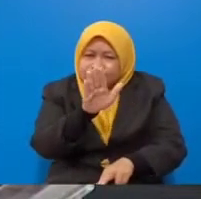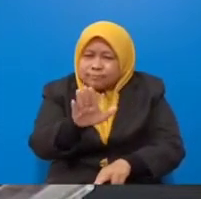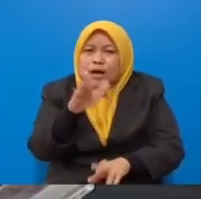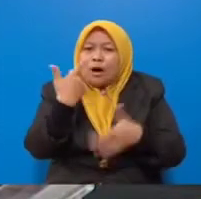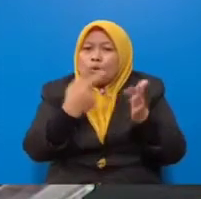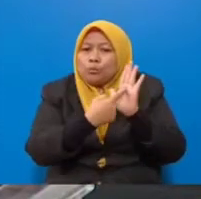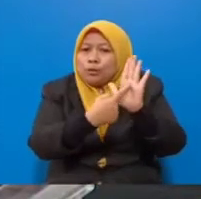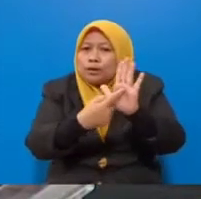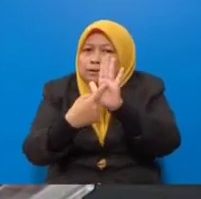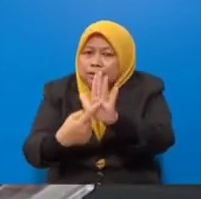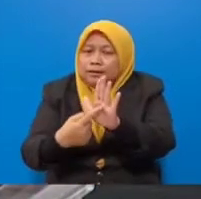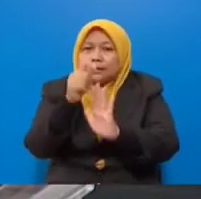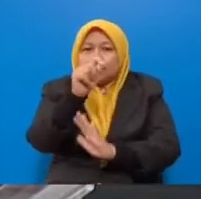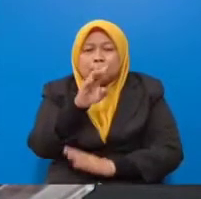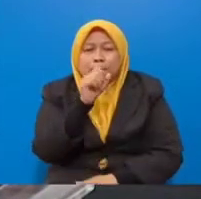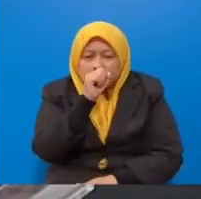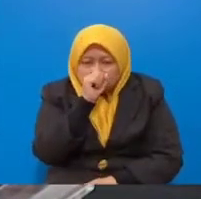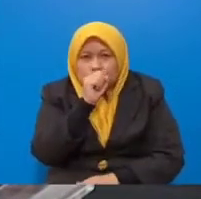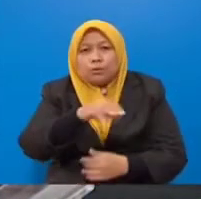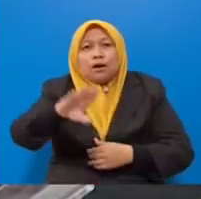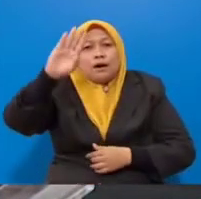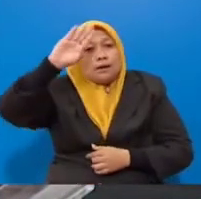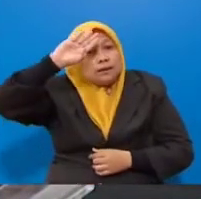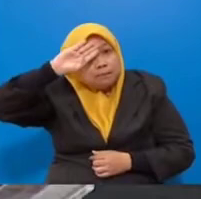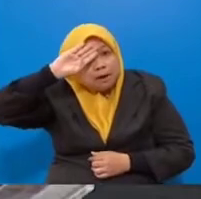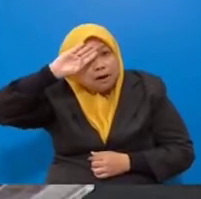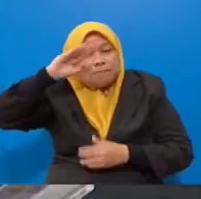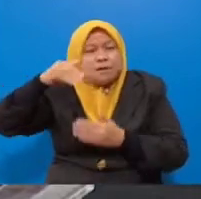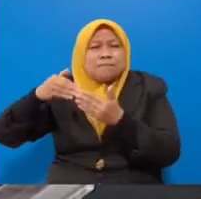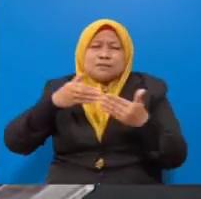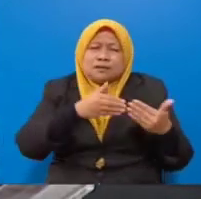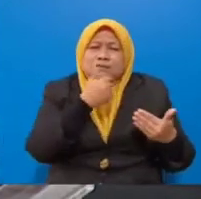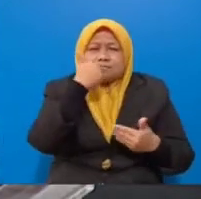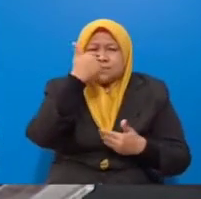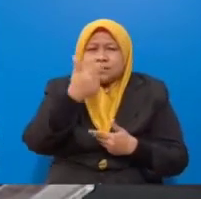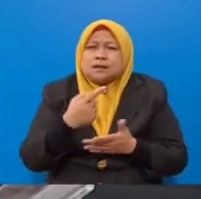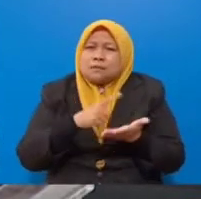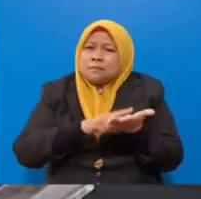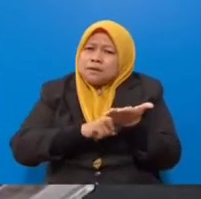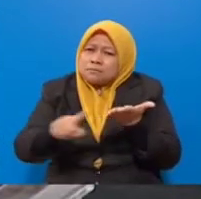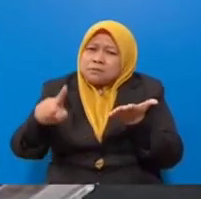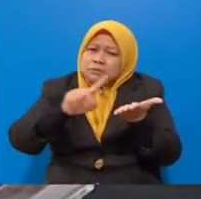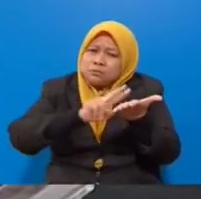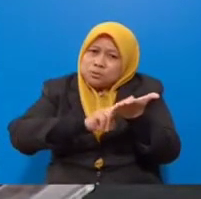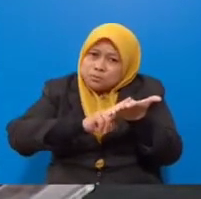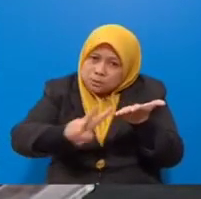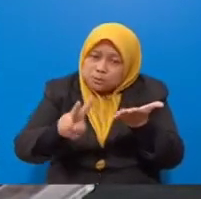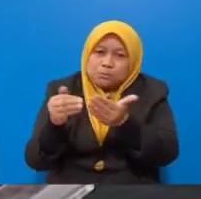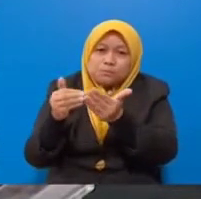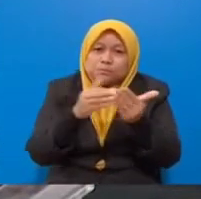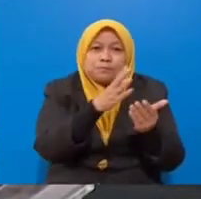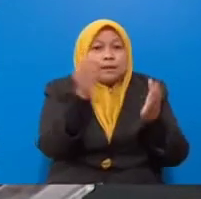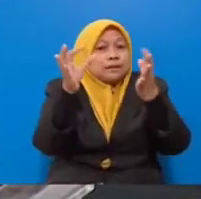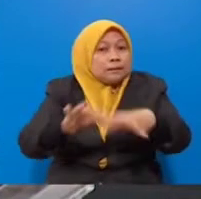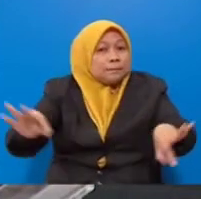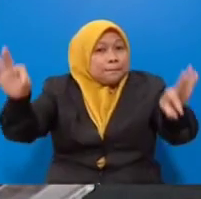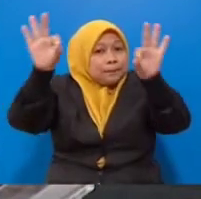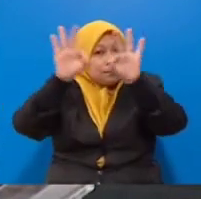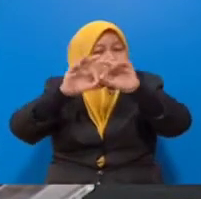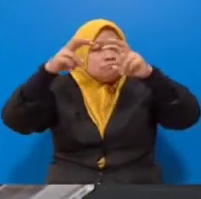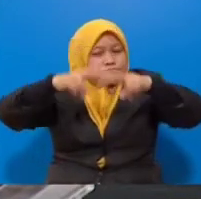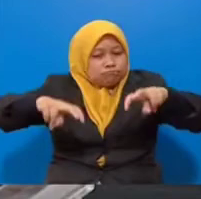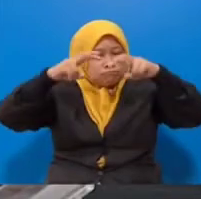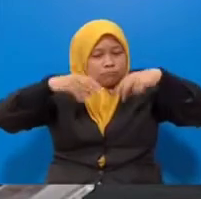tanda-tanda penyakit TB seperti batuk dan demam Hai yang Papa jangan YouTube lebih ia dua minggu dan kepentingan